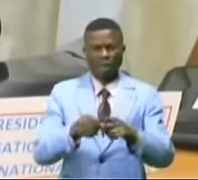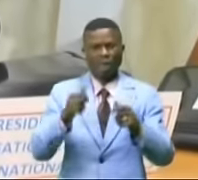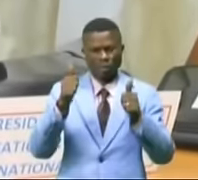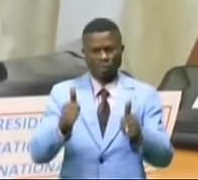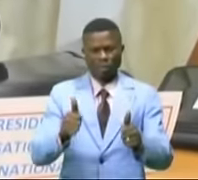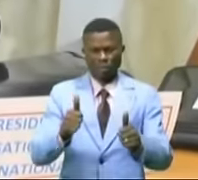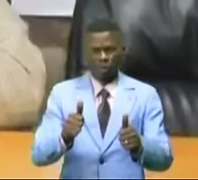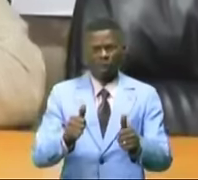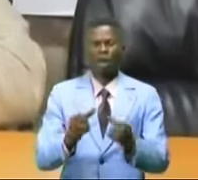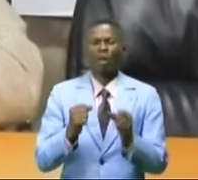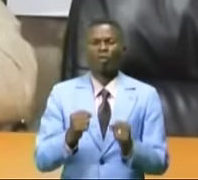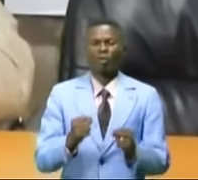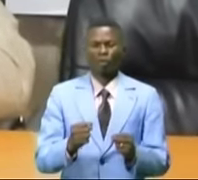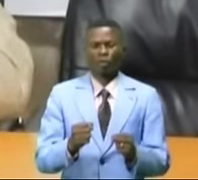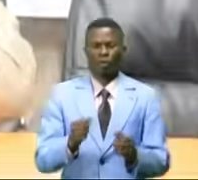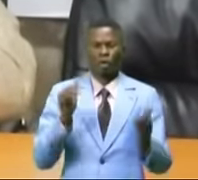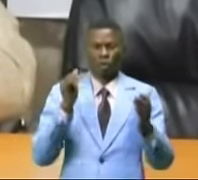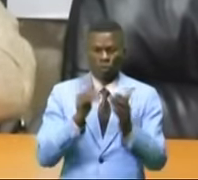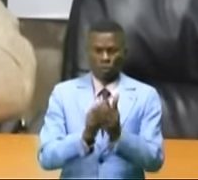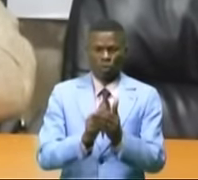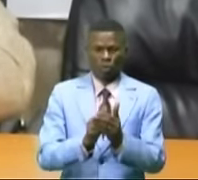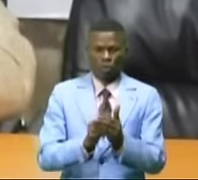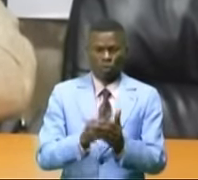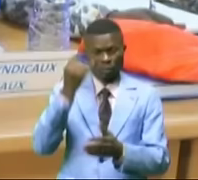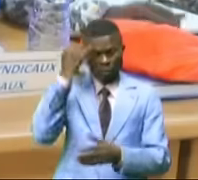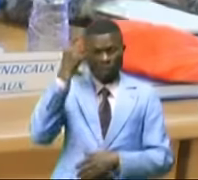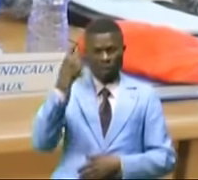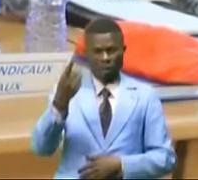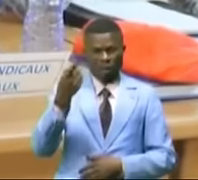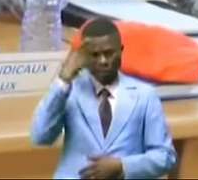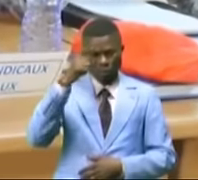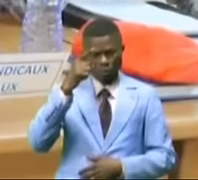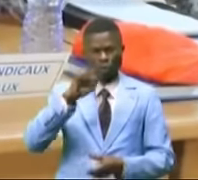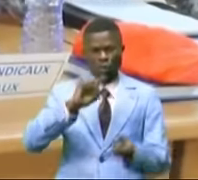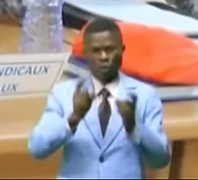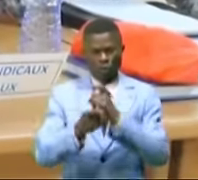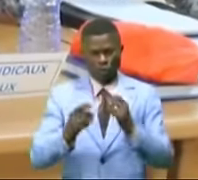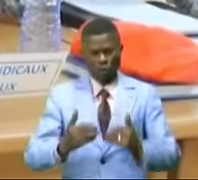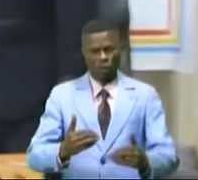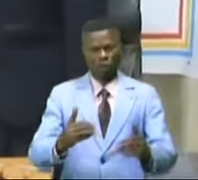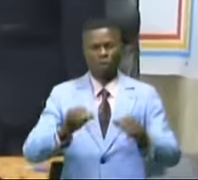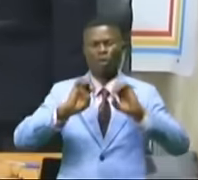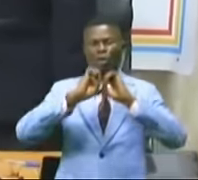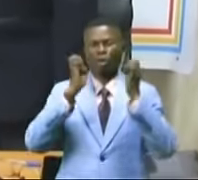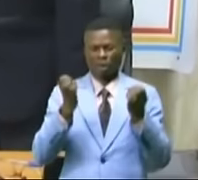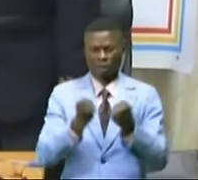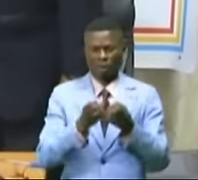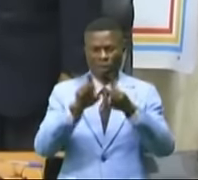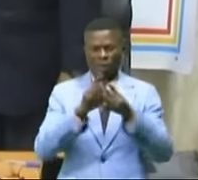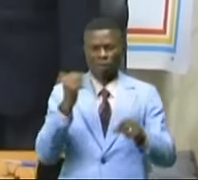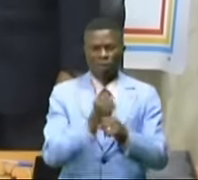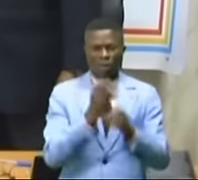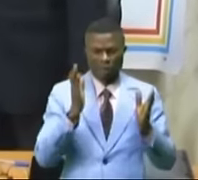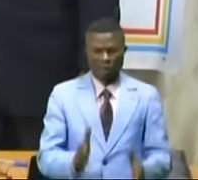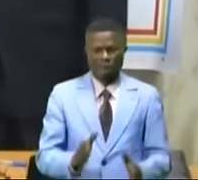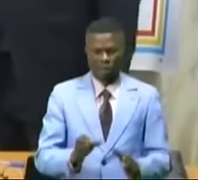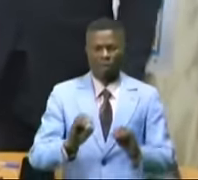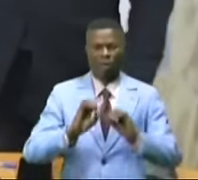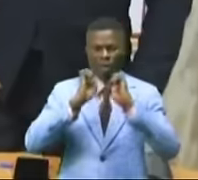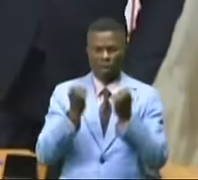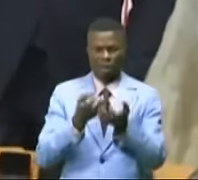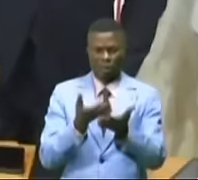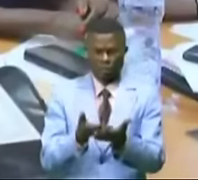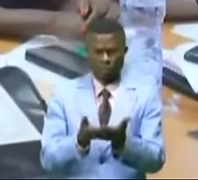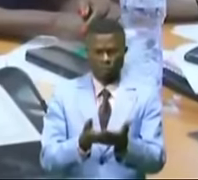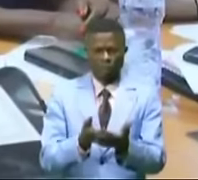constructives et durable en regardant dans la même direction pour l'amélioration continue des conditions de travail au sein de l'office de route.